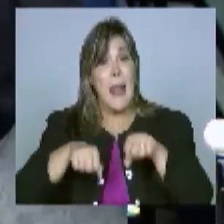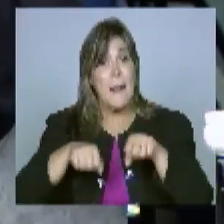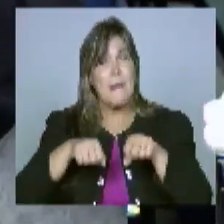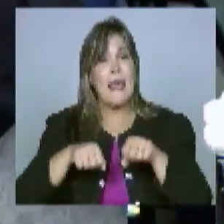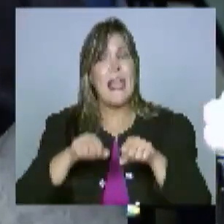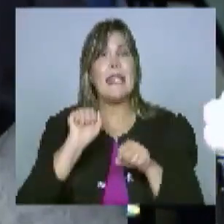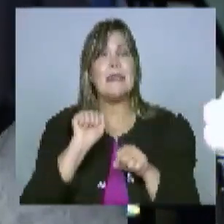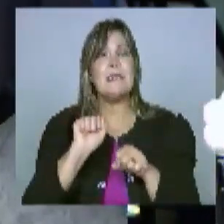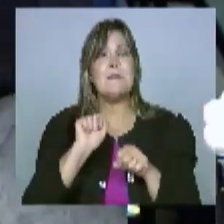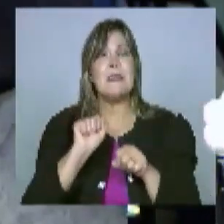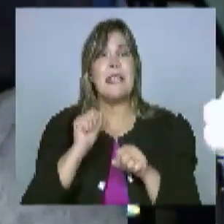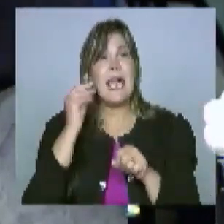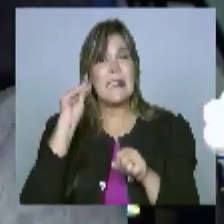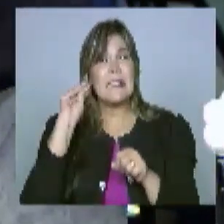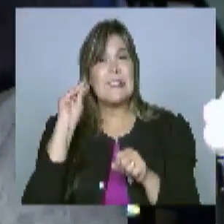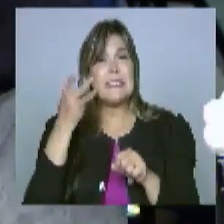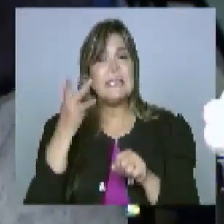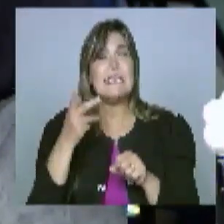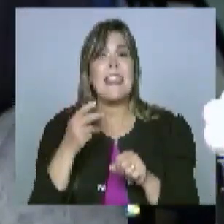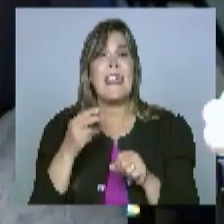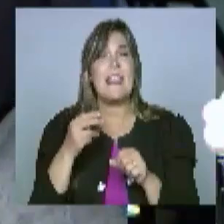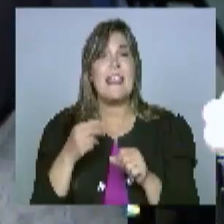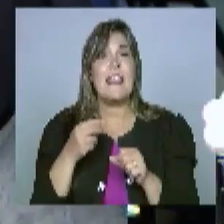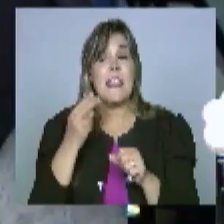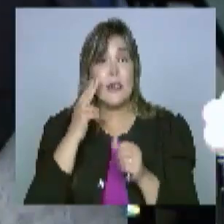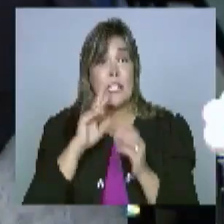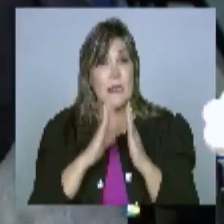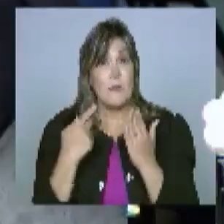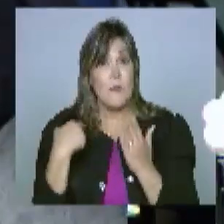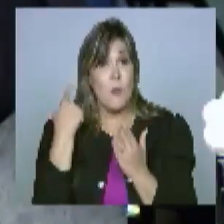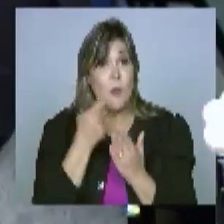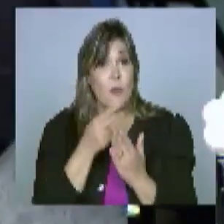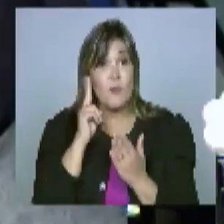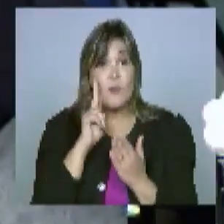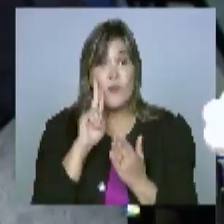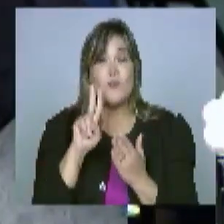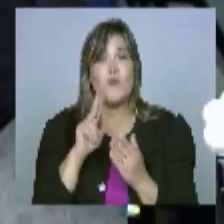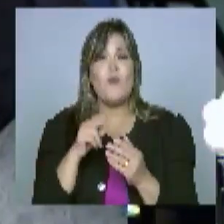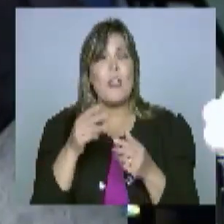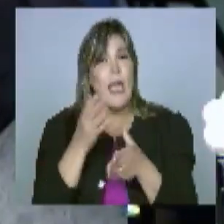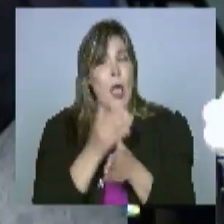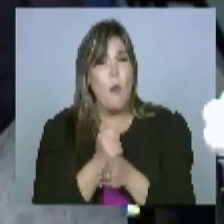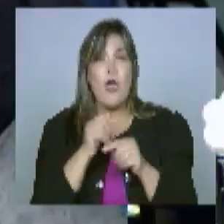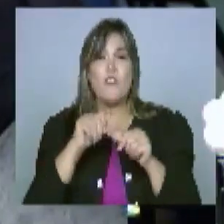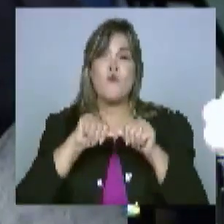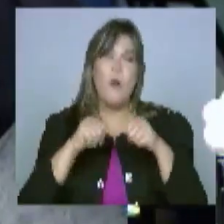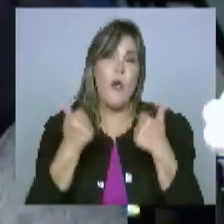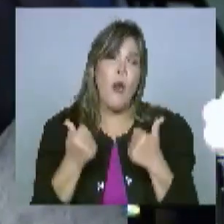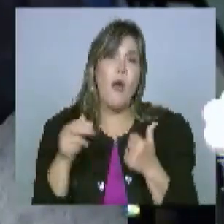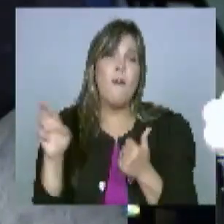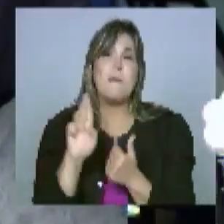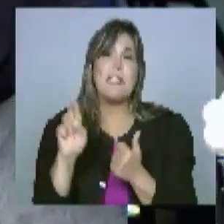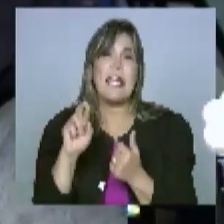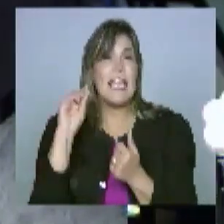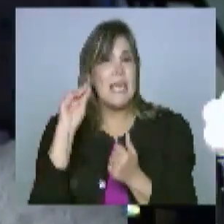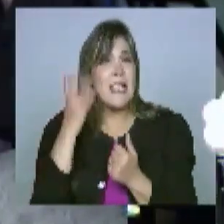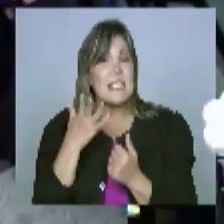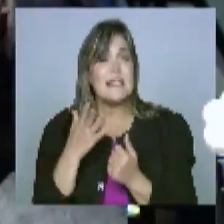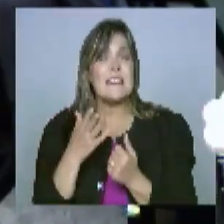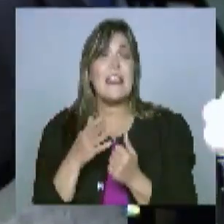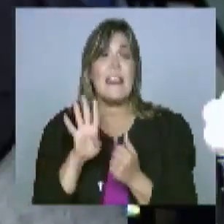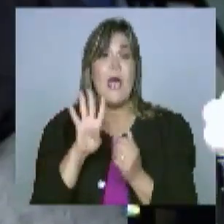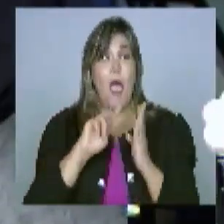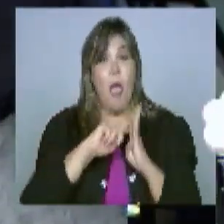ثالثه حول الرؤيه الانجيليه للزواج والطلاق في المسيحيه اربع موضوعات غطت احتياجات كل